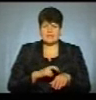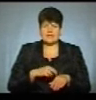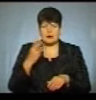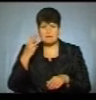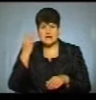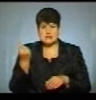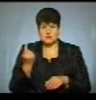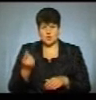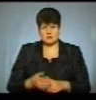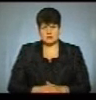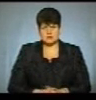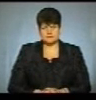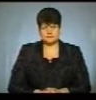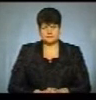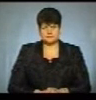області.